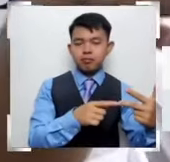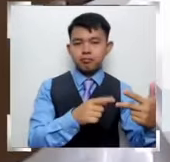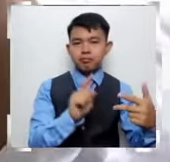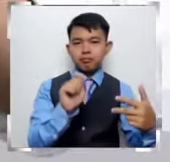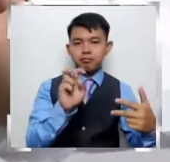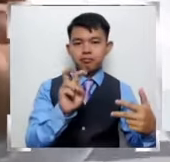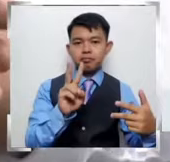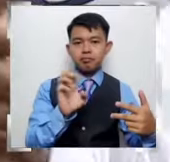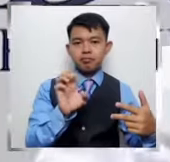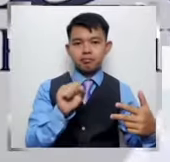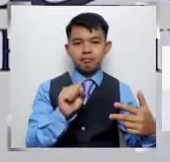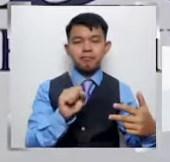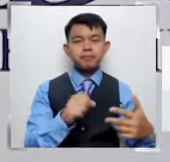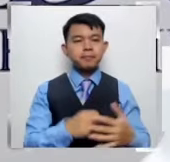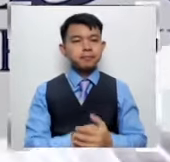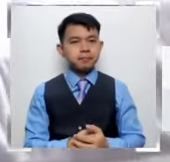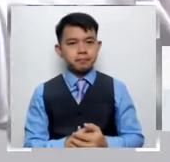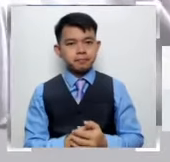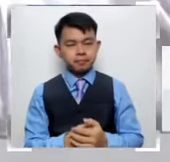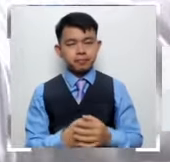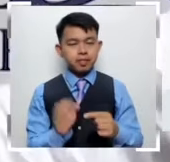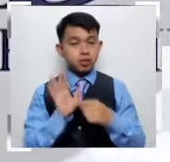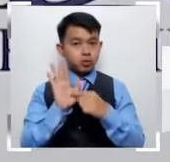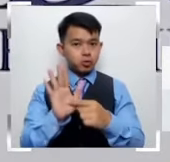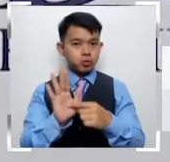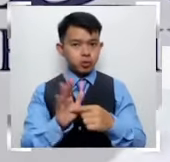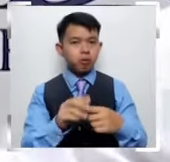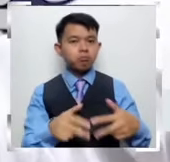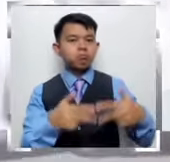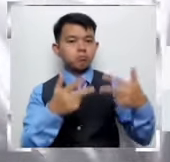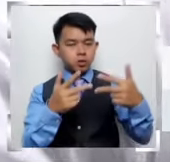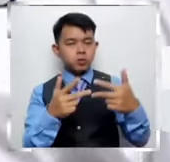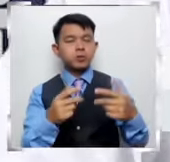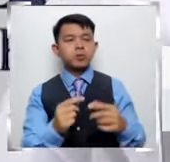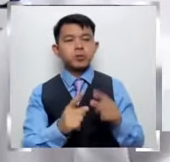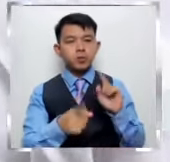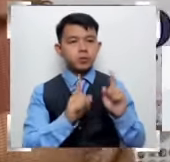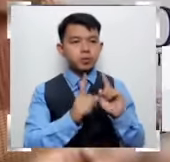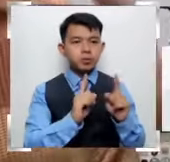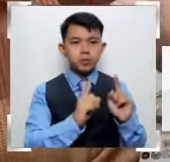sa first four, pinakita yung ano, nakausap. Ang sabi, good luck.